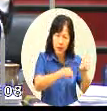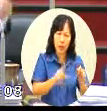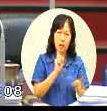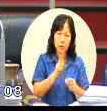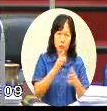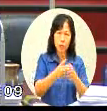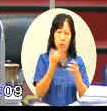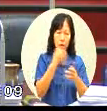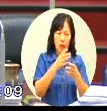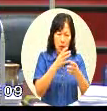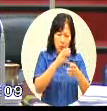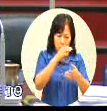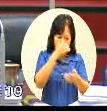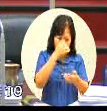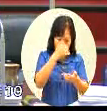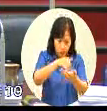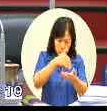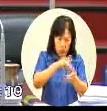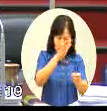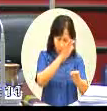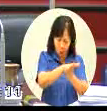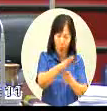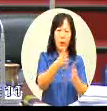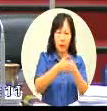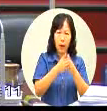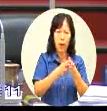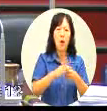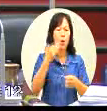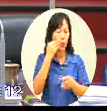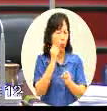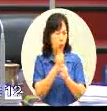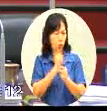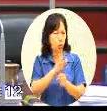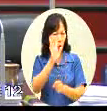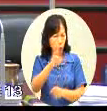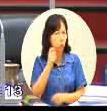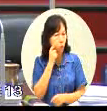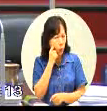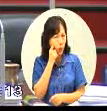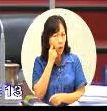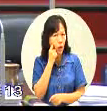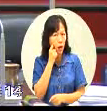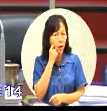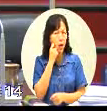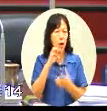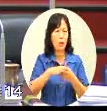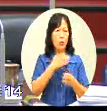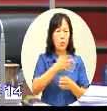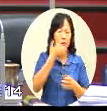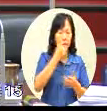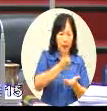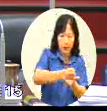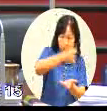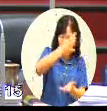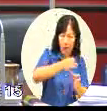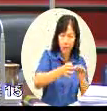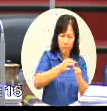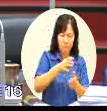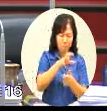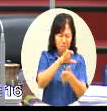是编足预算。如果执行有困难，如果大地主、如果建商来施